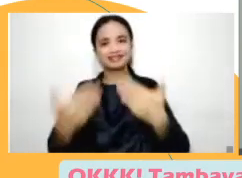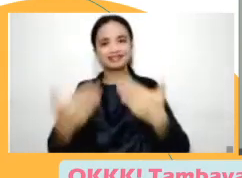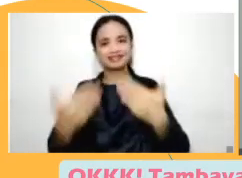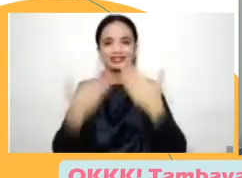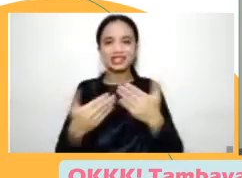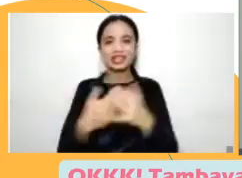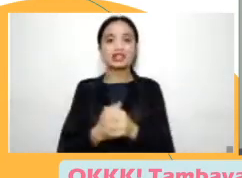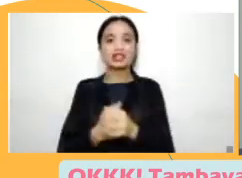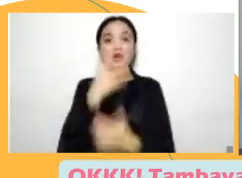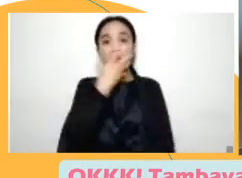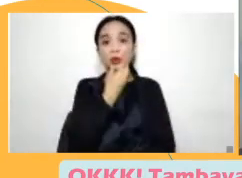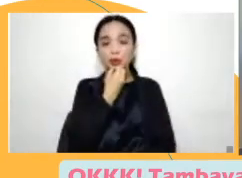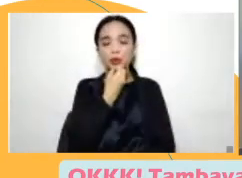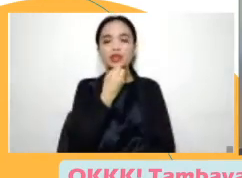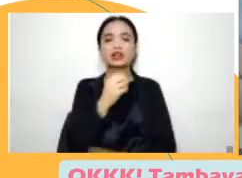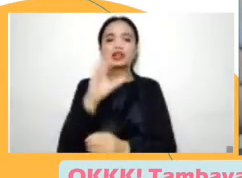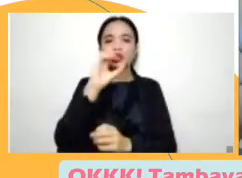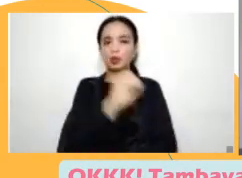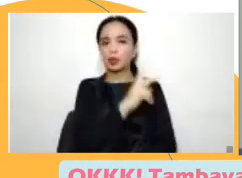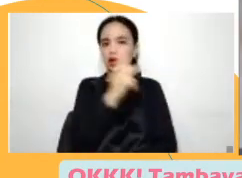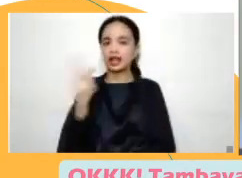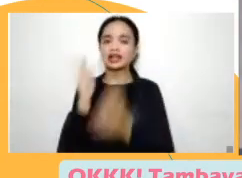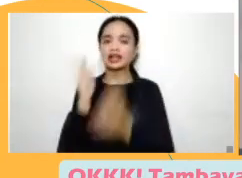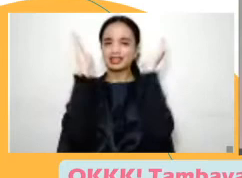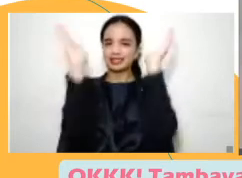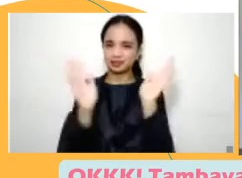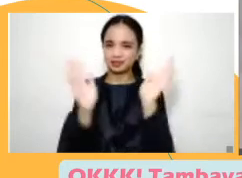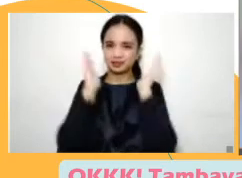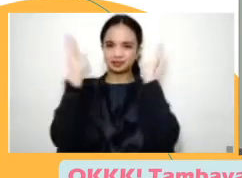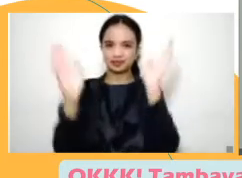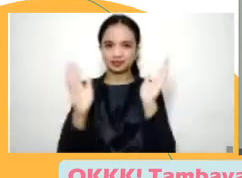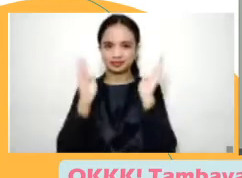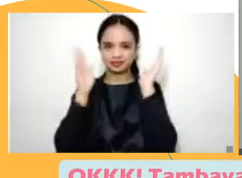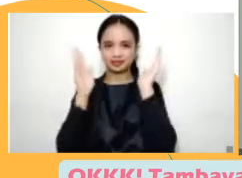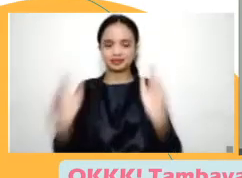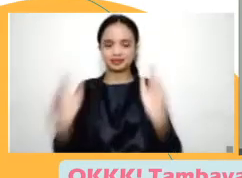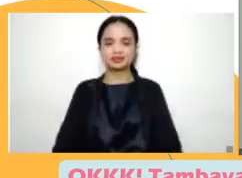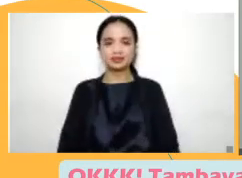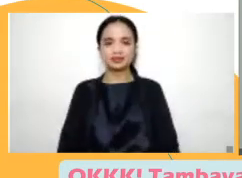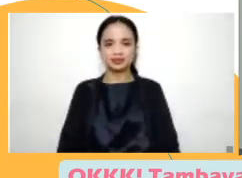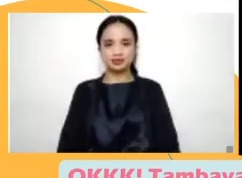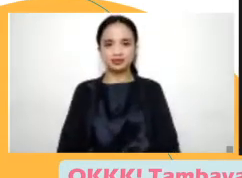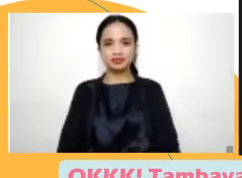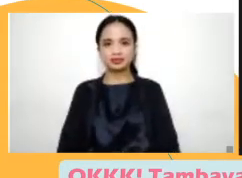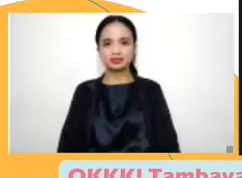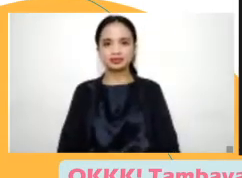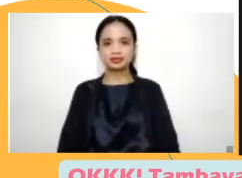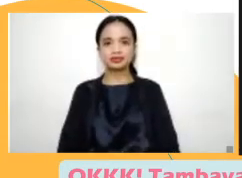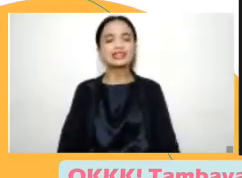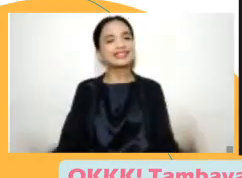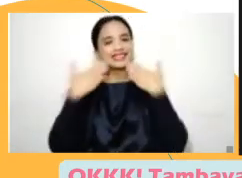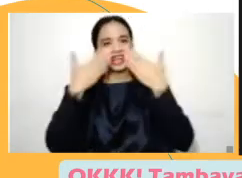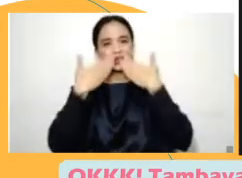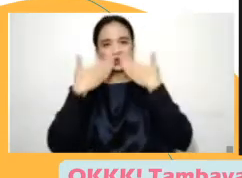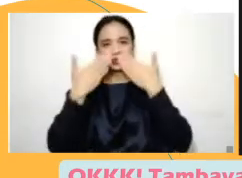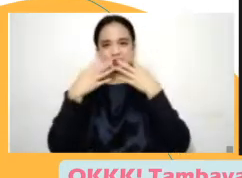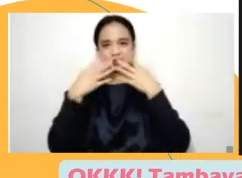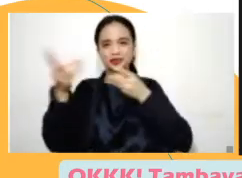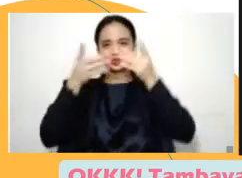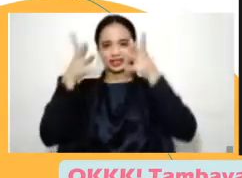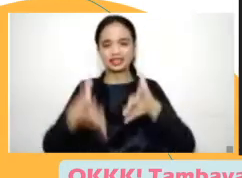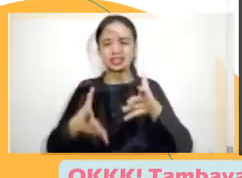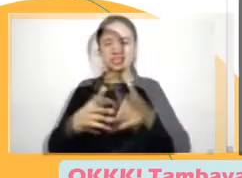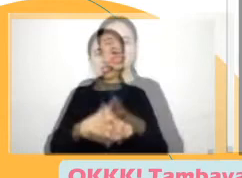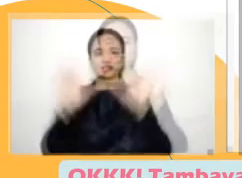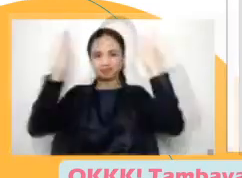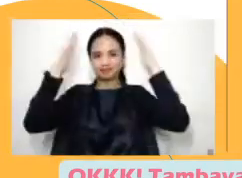mga ka-OKKK tambayers. Thank you po, Direk Ronnie. Virtual